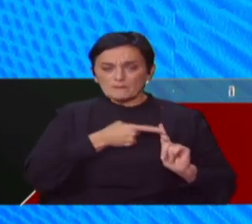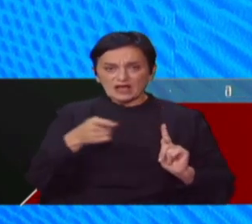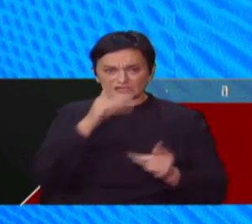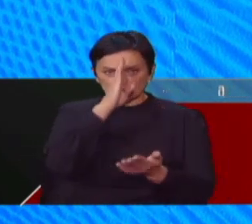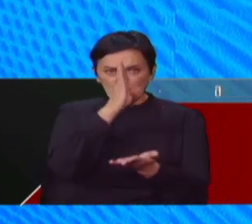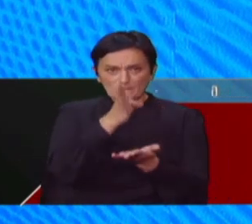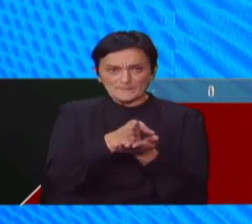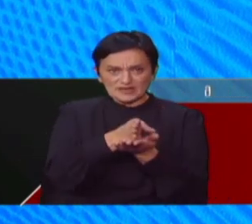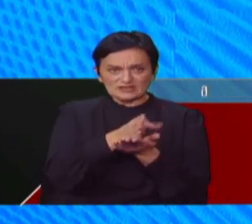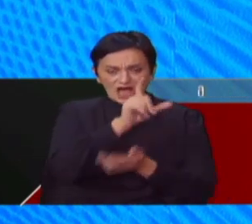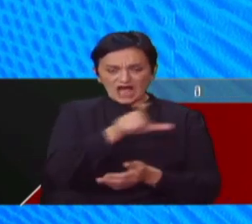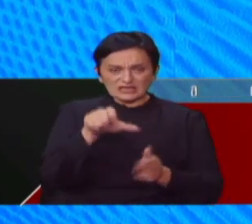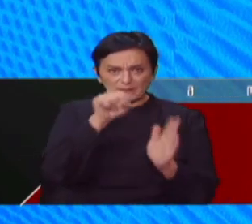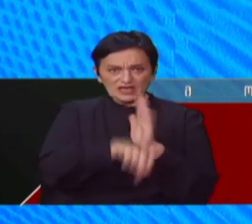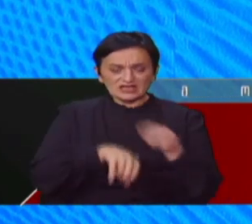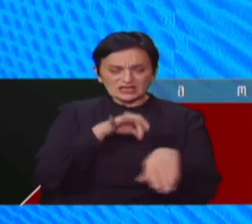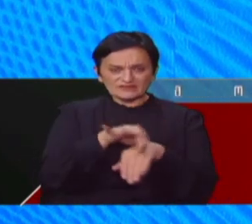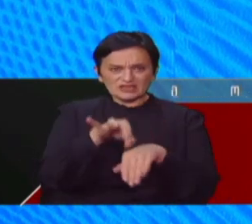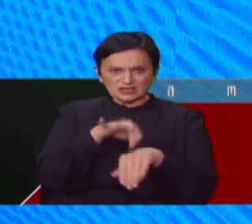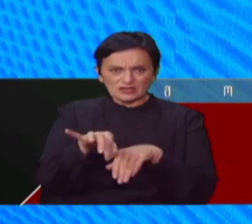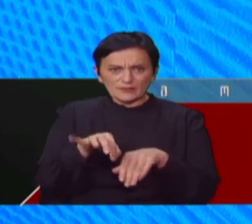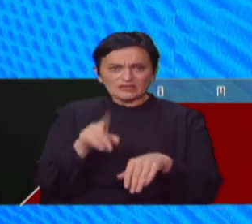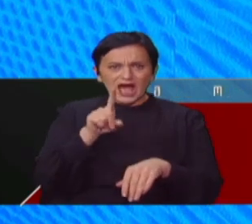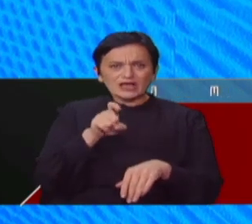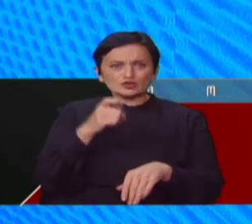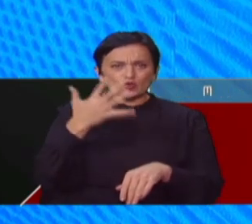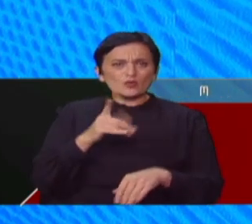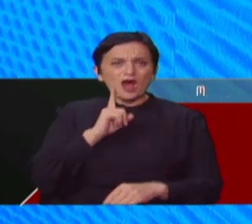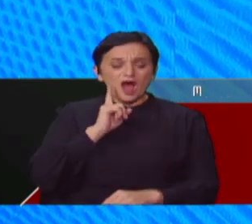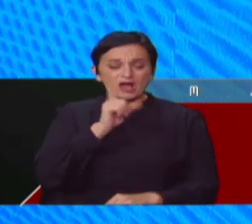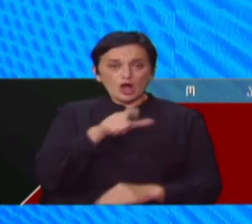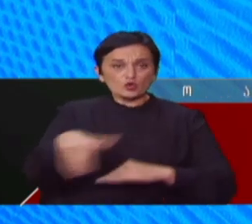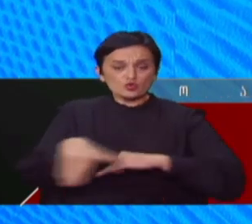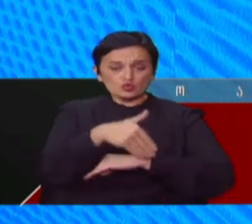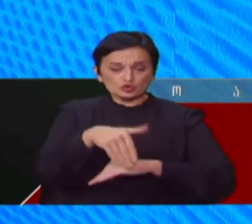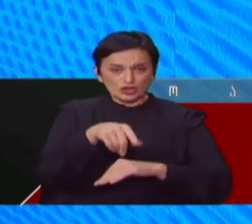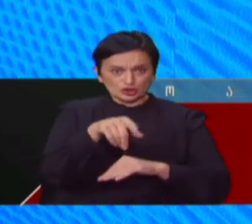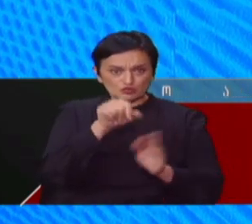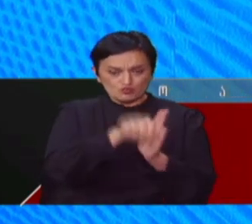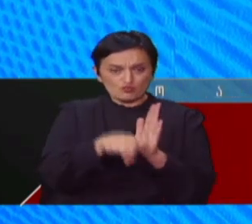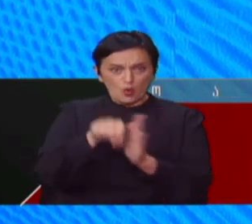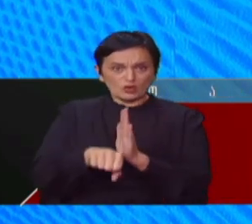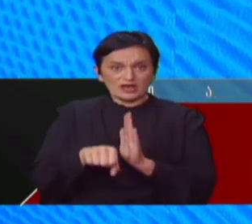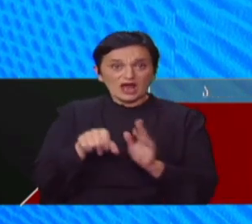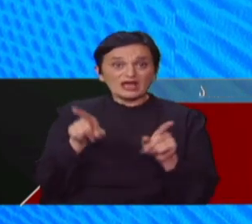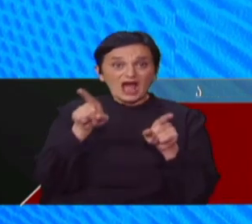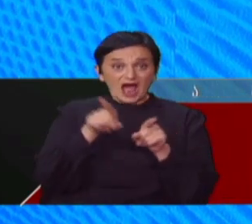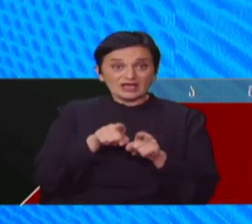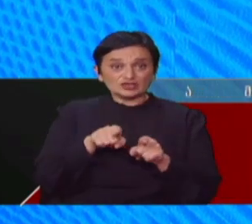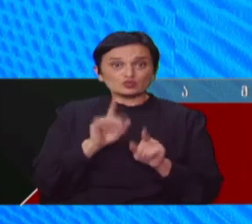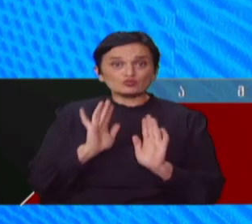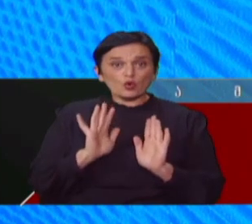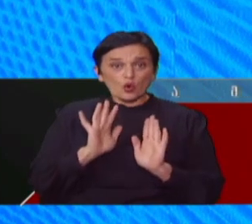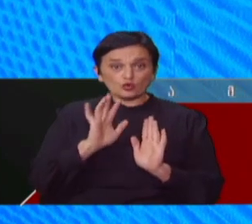პირდაპირ კლავდა ადამიანებს, აწამებდა ადამიანებს, 150 ახალგაზრდა მარტო ქუჩაში მოკლეს, როდესაც 100 თვის განმავლობაში იყვნენ